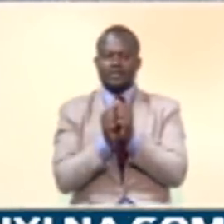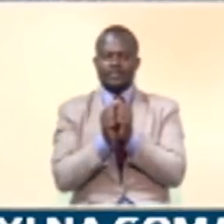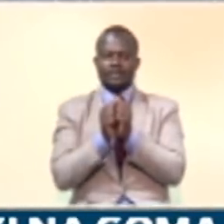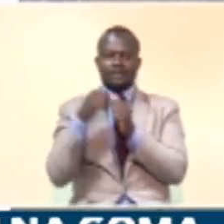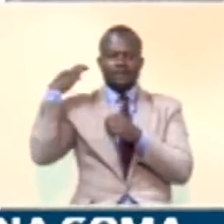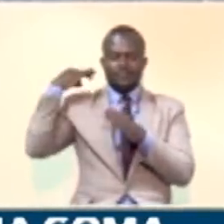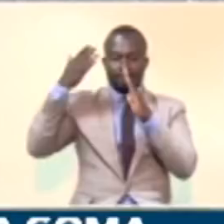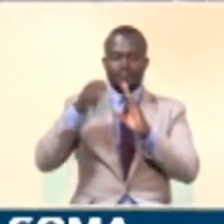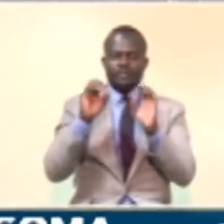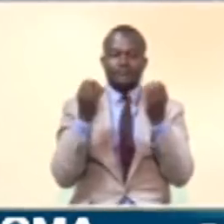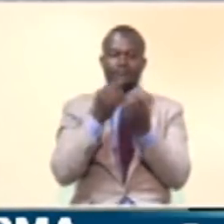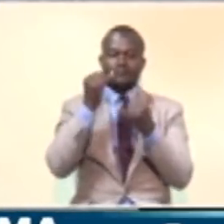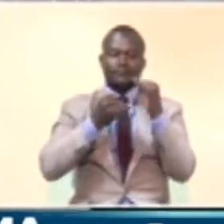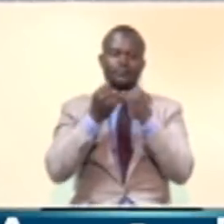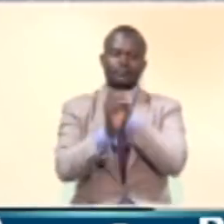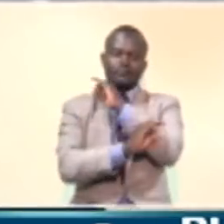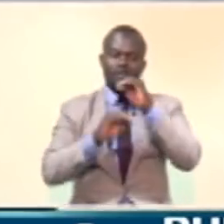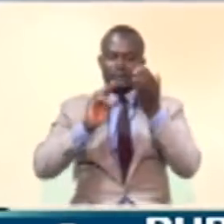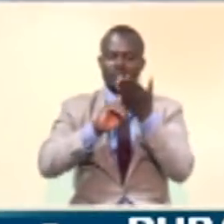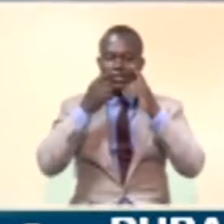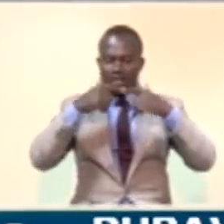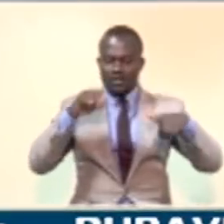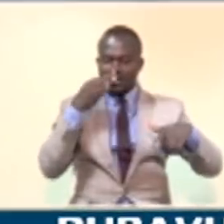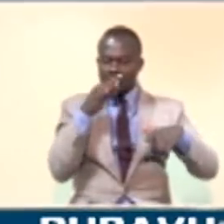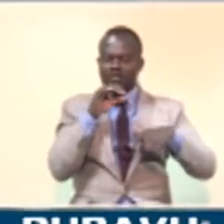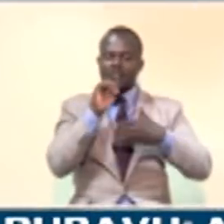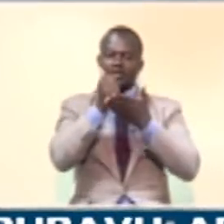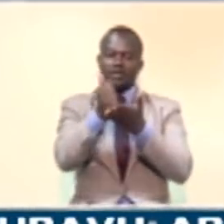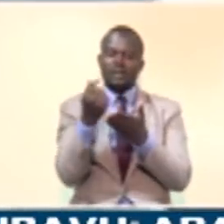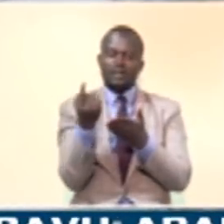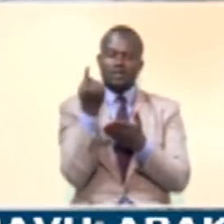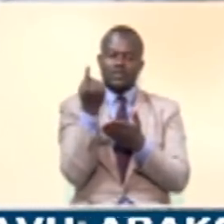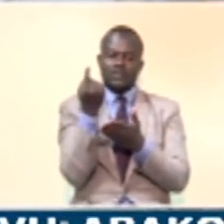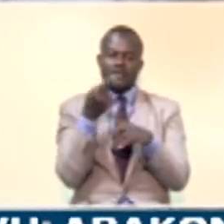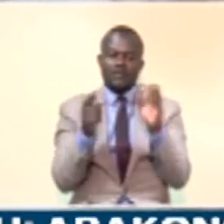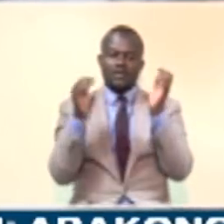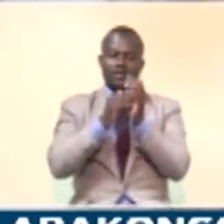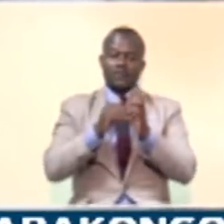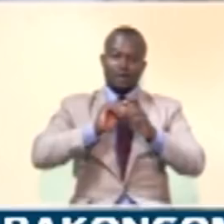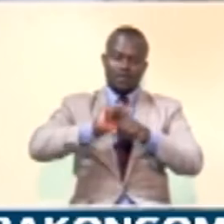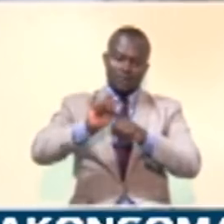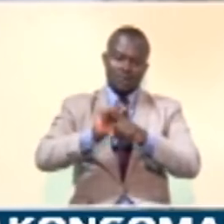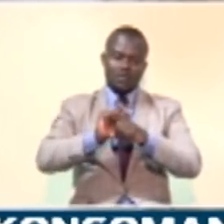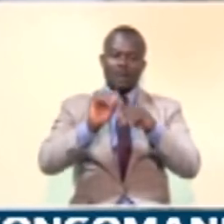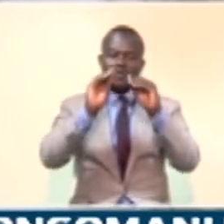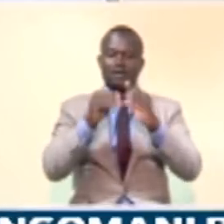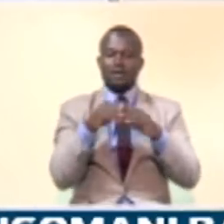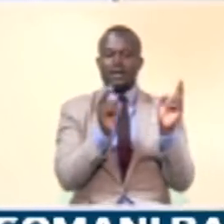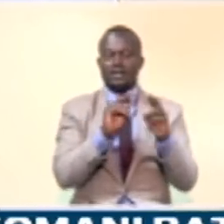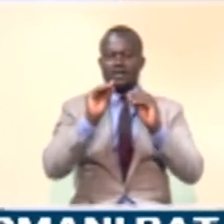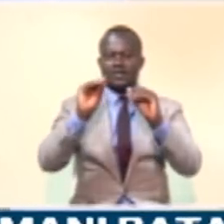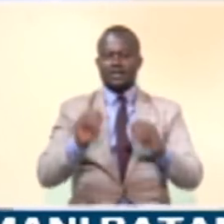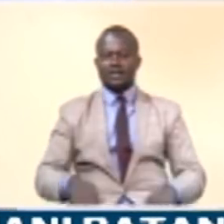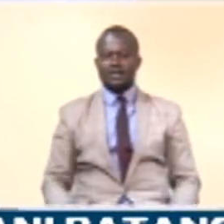Abakorerabushake b'umuryango mpuzamahanga w'ibihugu bikoresha Igifaransa ngo ntibafasha abanyeshuri gusa, ahubwo banahugura abarimu basanzwe bigisha indimi.